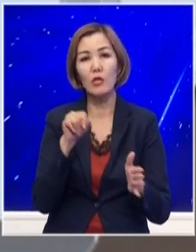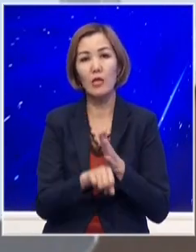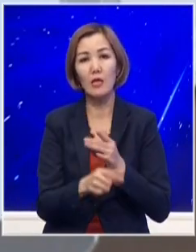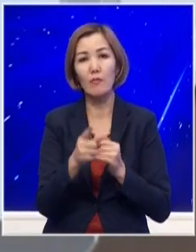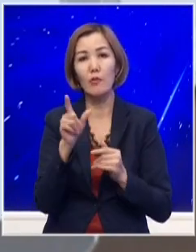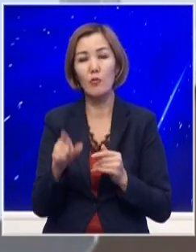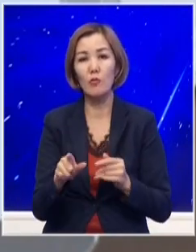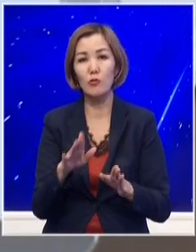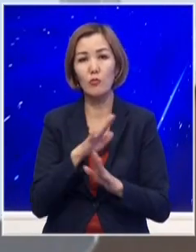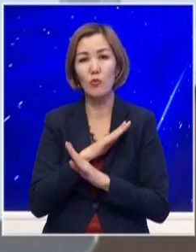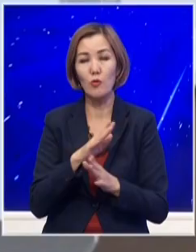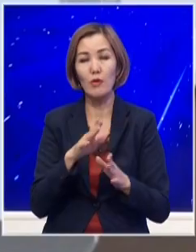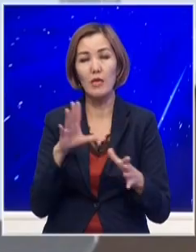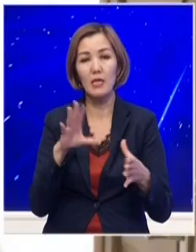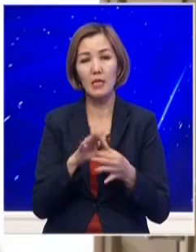бір оқушы өлімі тіркелді.